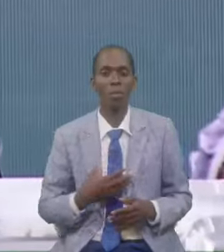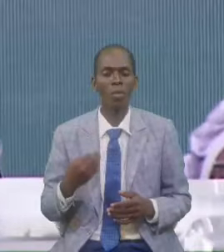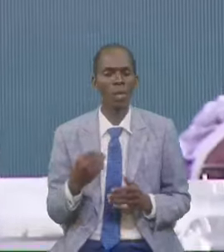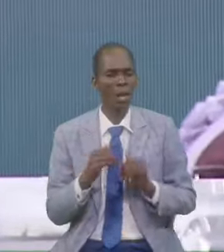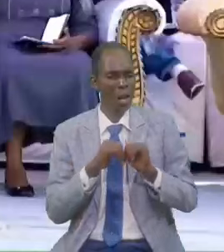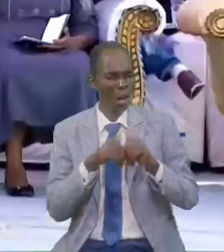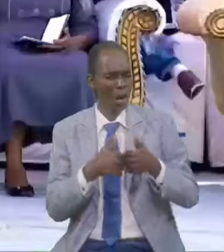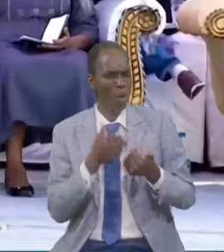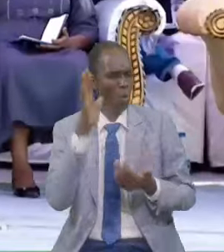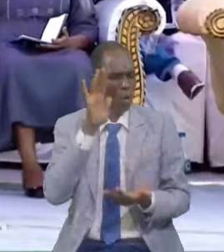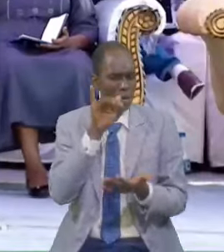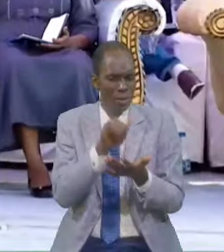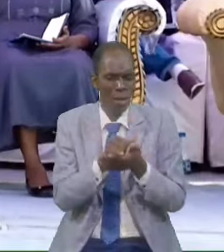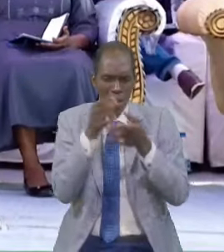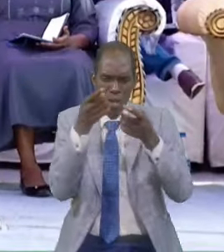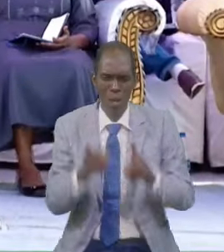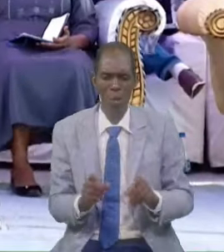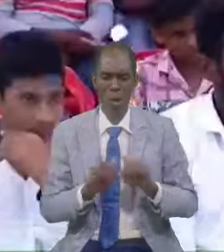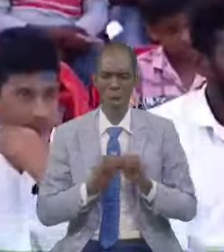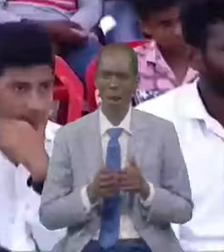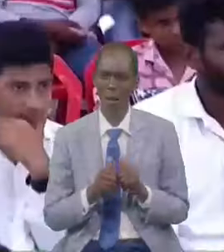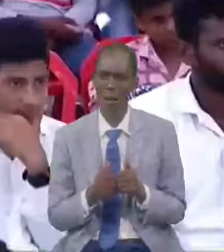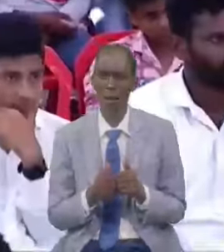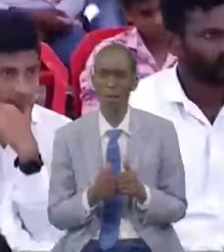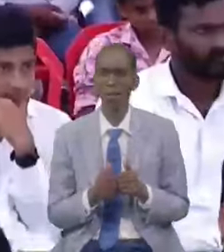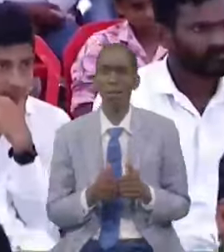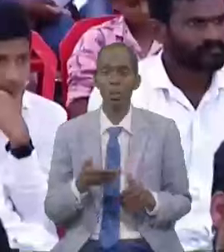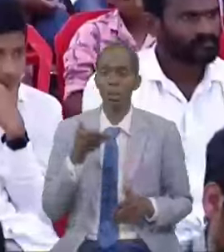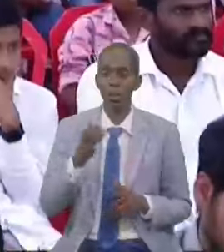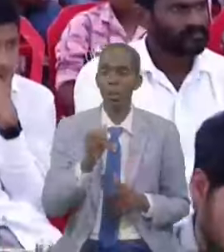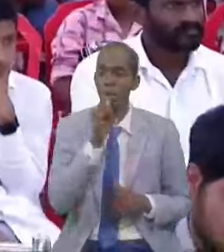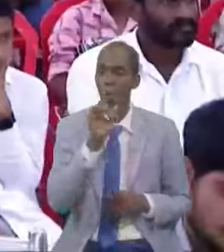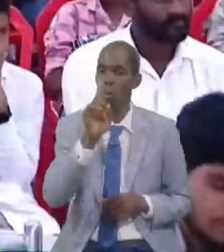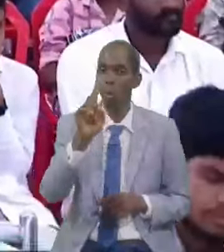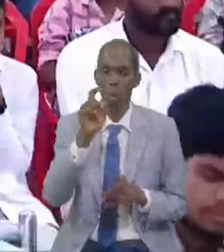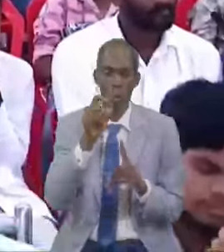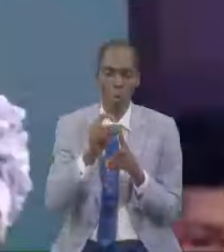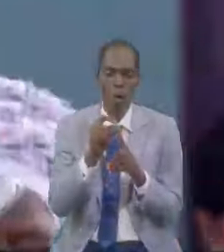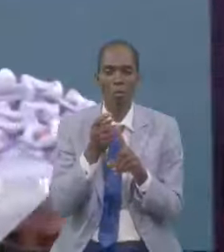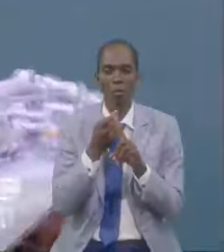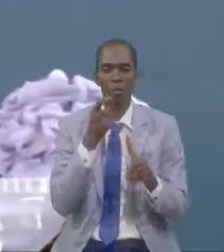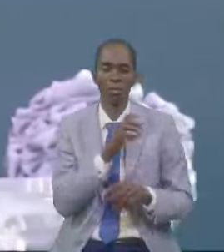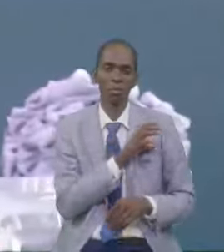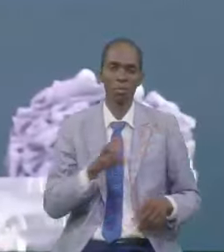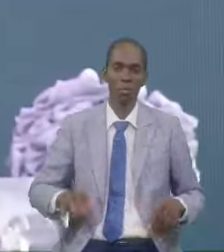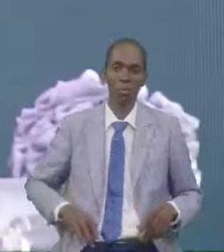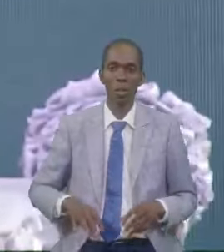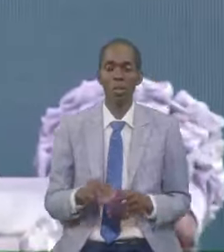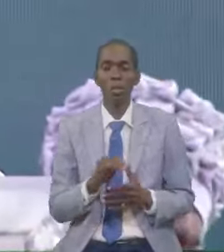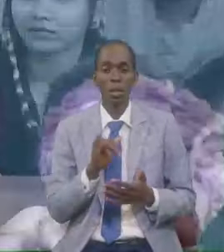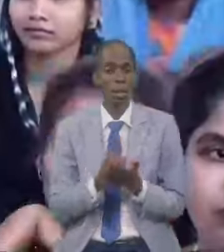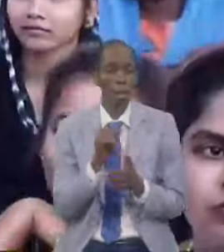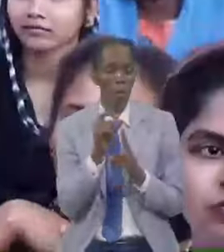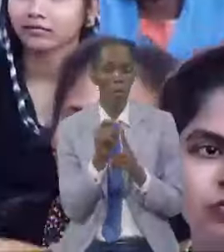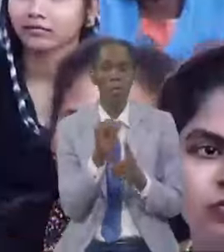happen? ఎల్లప్పుడు కూడా ఎలా జరగాలని మనం ఆశిస్తాం. There is one word from Christ. దేవుని యొక్క క్రీస్తు యొద్ద నుంచి ఒక మాట. The word watch.